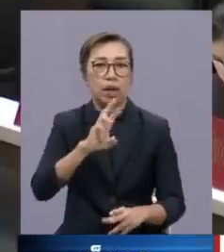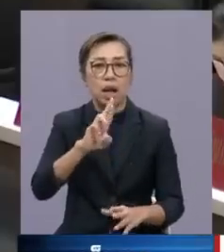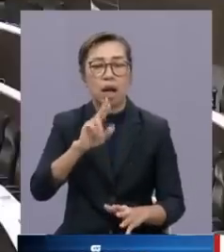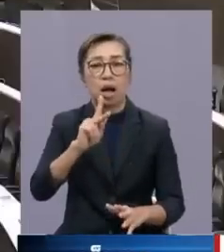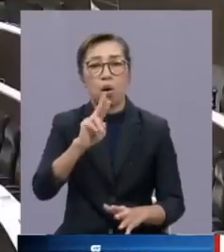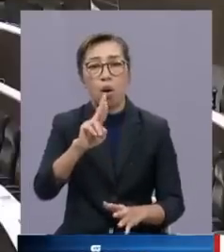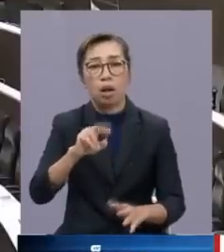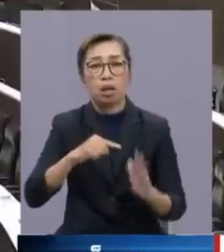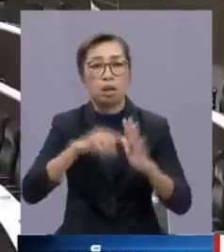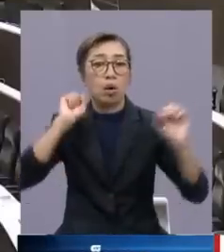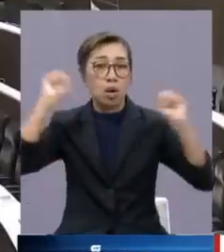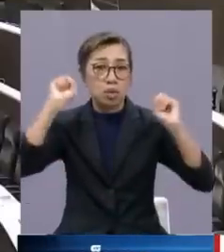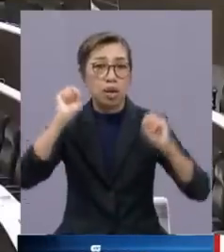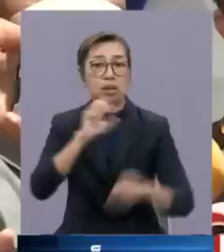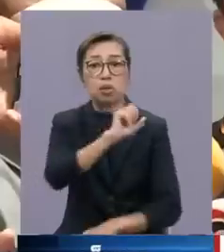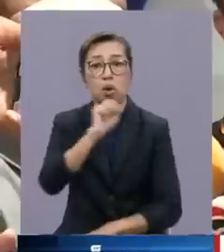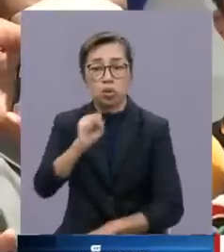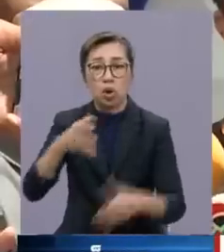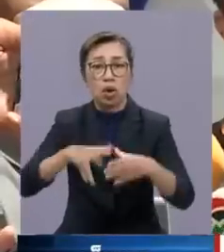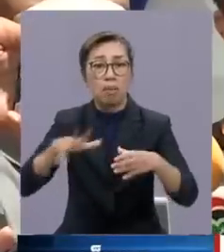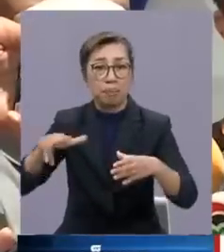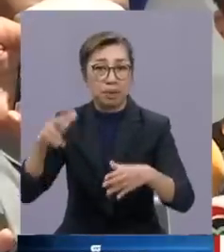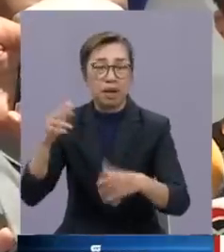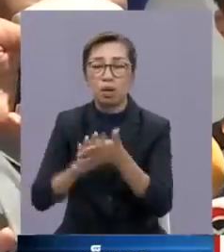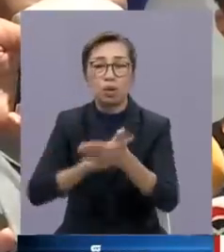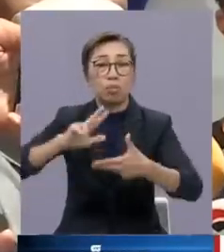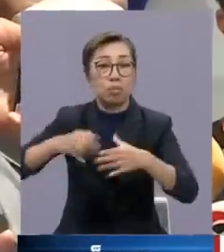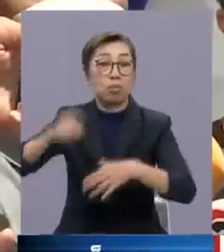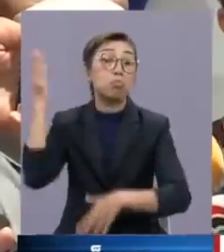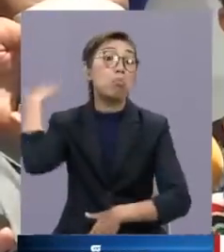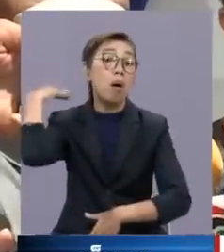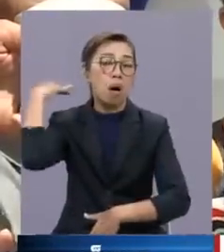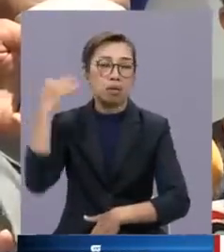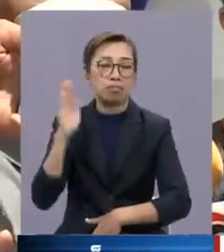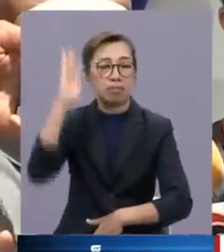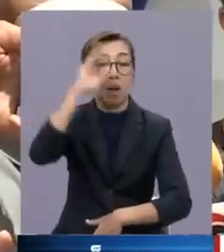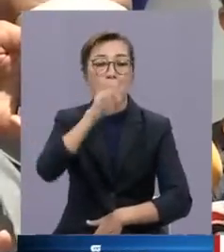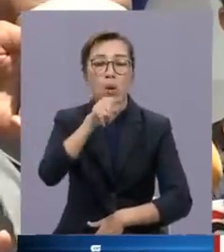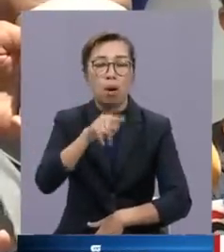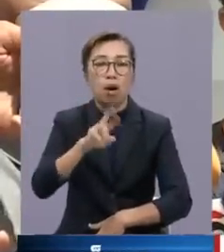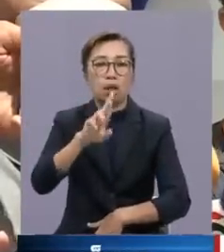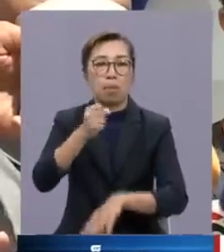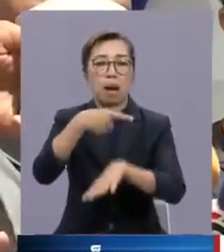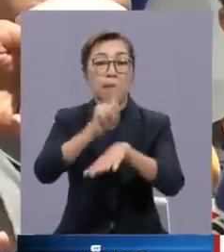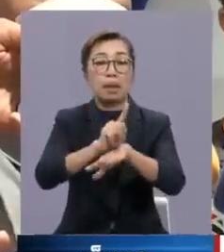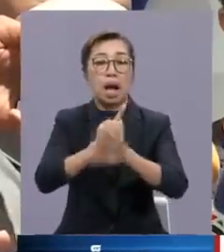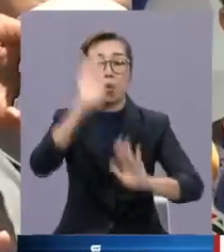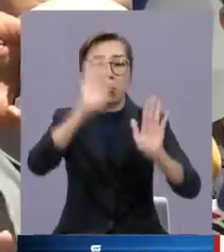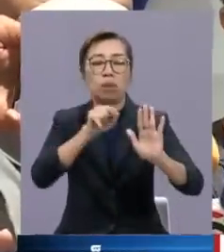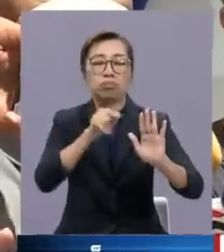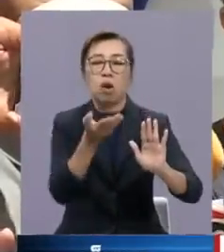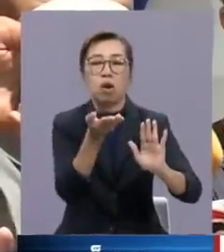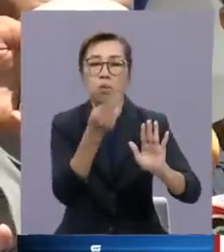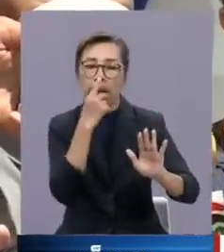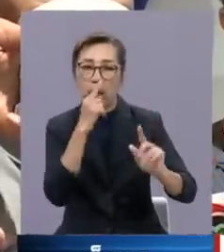ส.นครสวรรค์พลังประชารัฐก็ชิงเกมเลยนะครับตอนนั้นเสนอญัตติยื้อโหวตเรื่องนี้เพราะเหมือนสัญญาณมันมาแล้วว่ามันตก